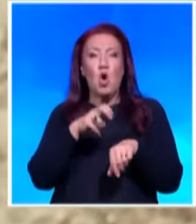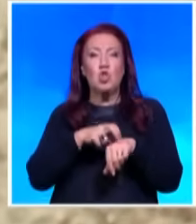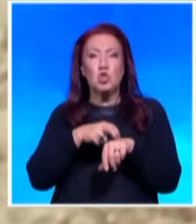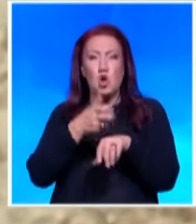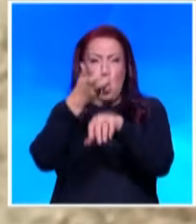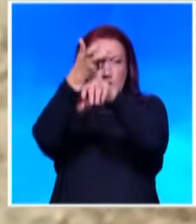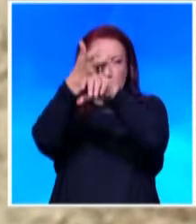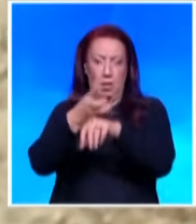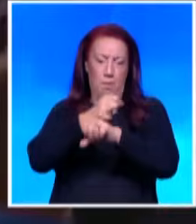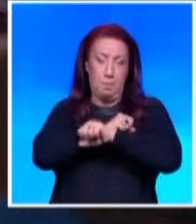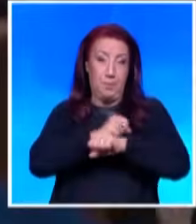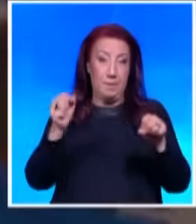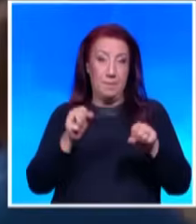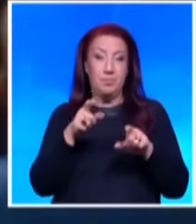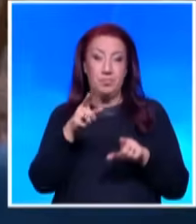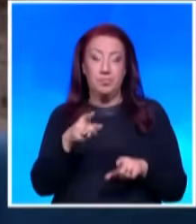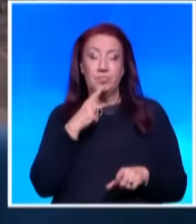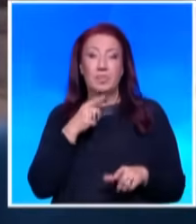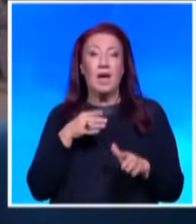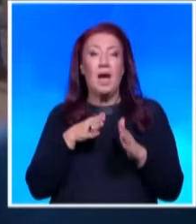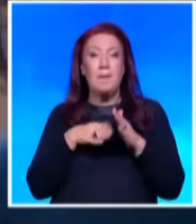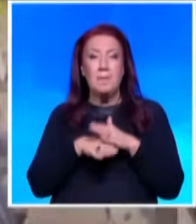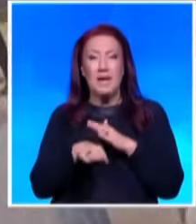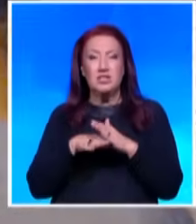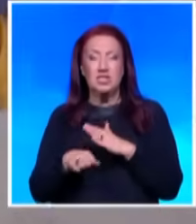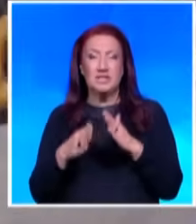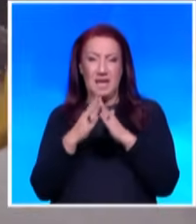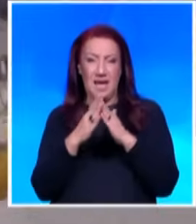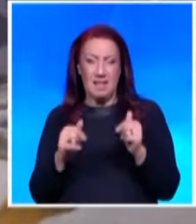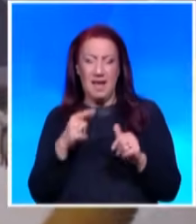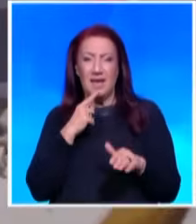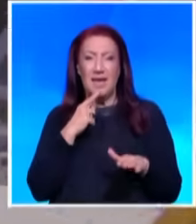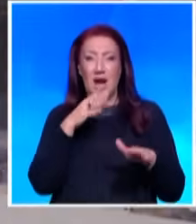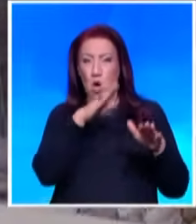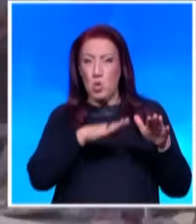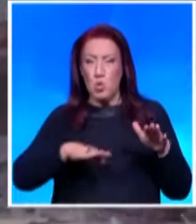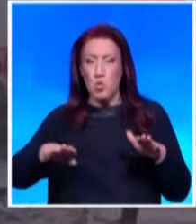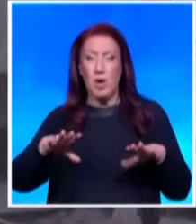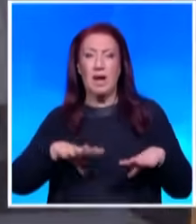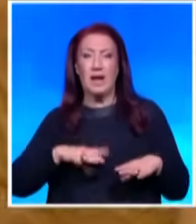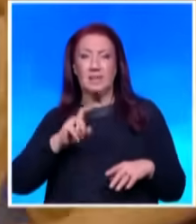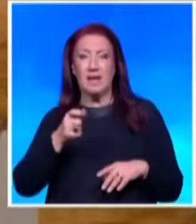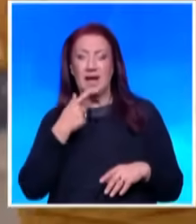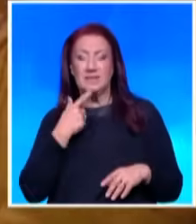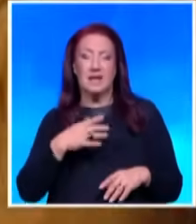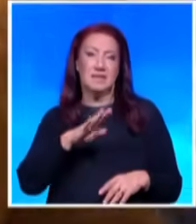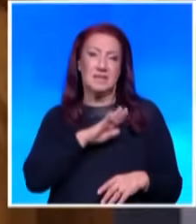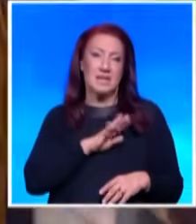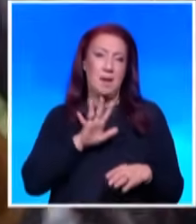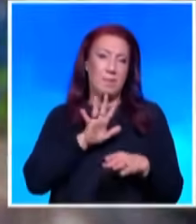бомбардировка срещу позиции на Хамас в бежанския лагер Бурейш, южно от град Газа, са загинали 15 цивилни